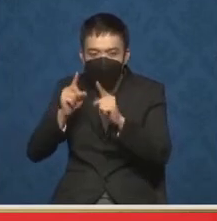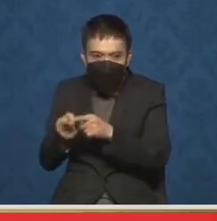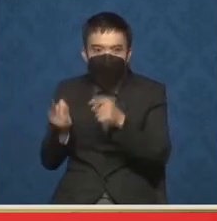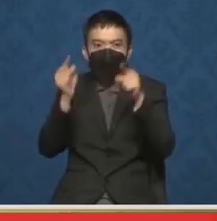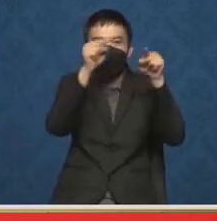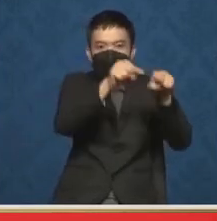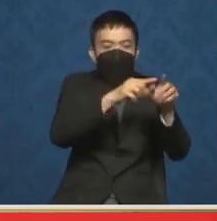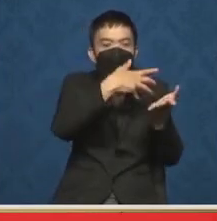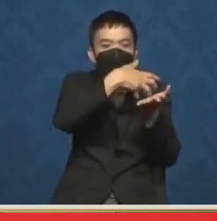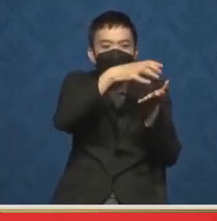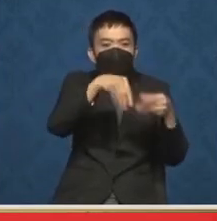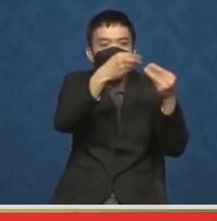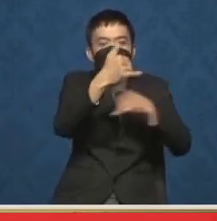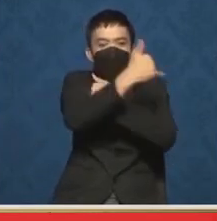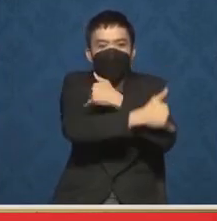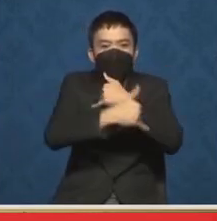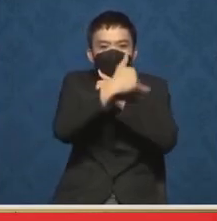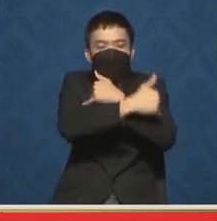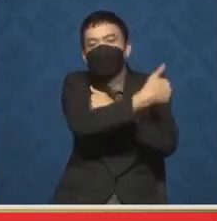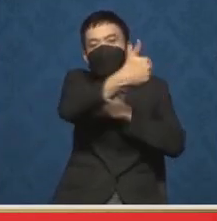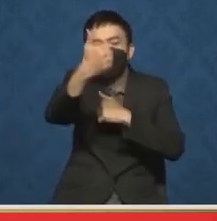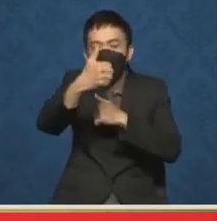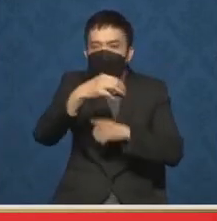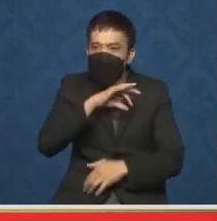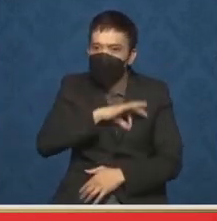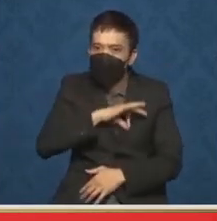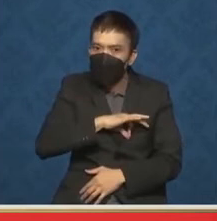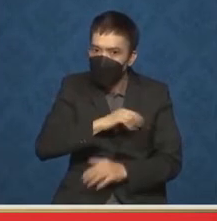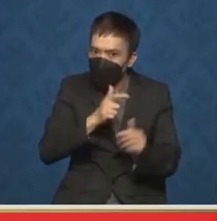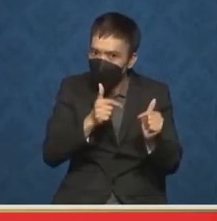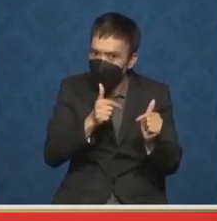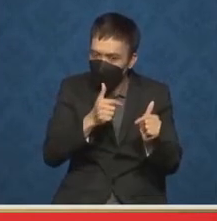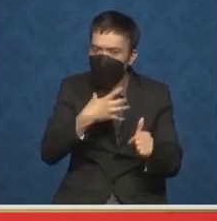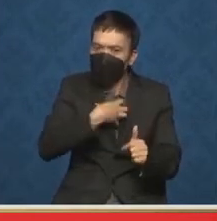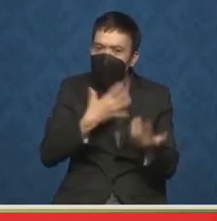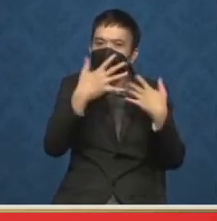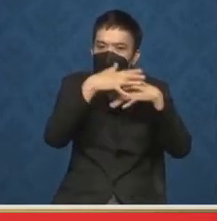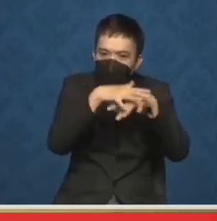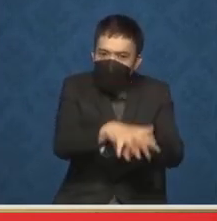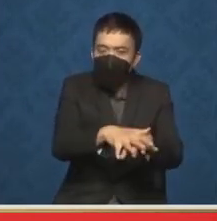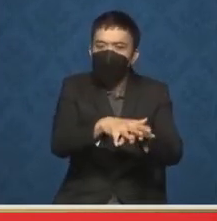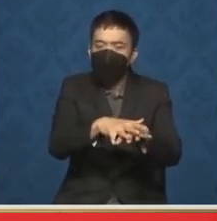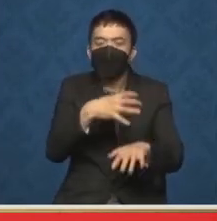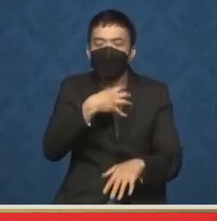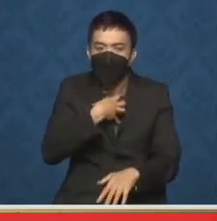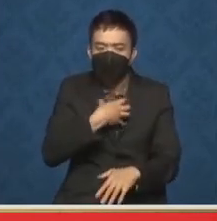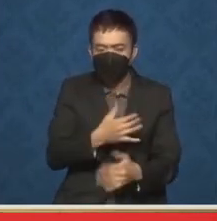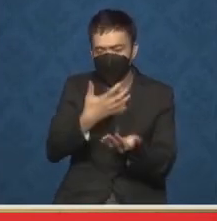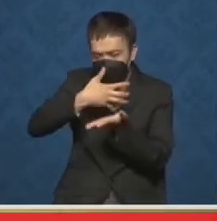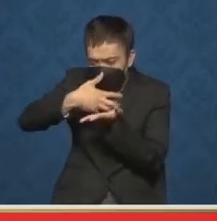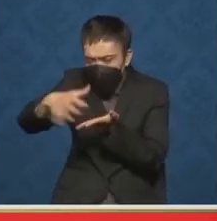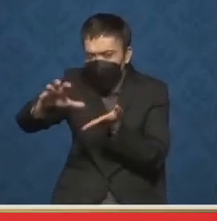ระเทศตรงานตบ XL P'Tทุคน Happyและอยากมส่วร่วมอยากจะเรีนท่านอย่นี้